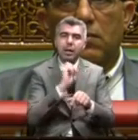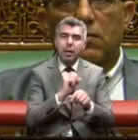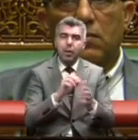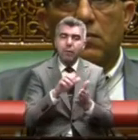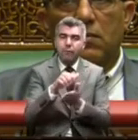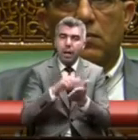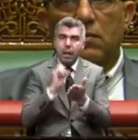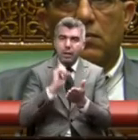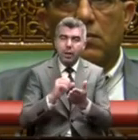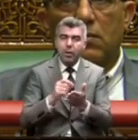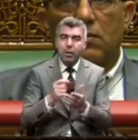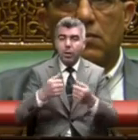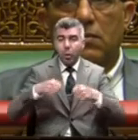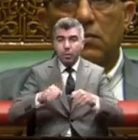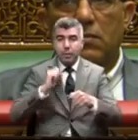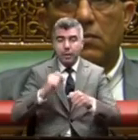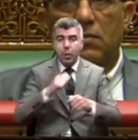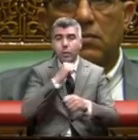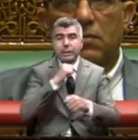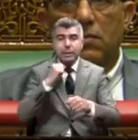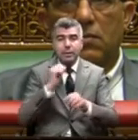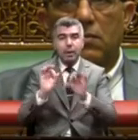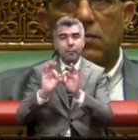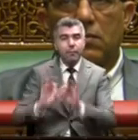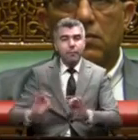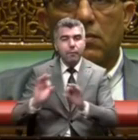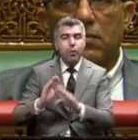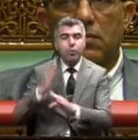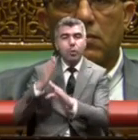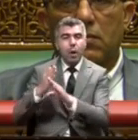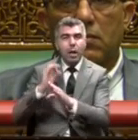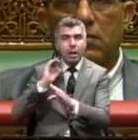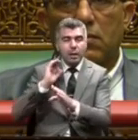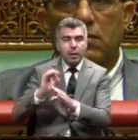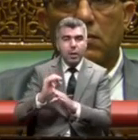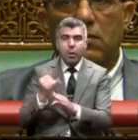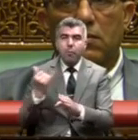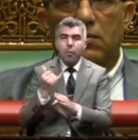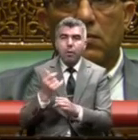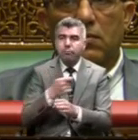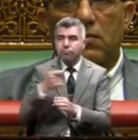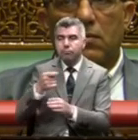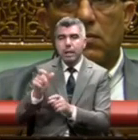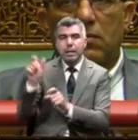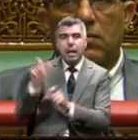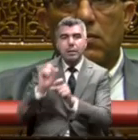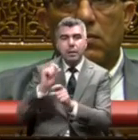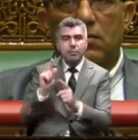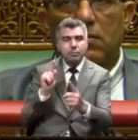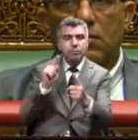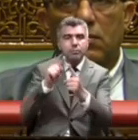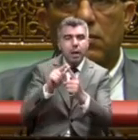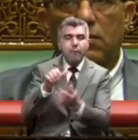المعيشيه وزراعه حبوب والمواد الزيتيه والعلفيه والسكريه المرتبطه اساسا بالامن الغذائي وتركيز الاهتمام